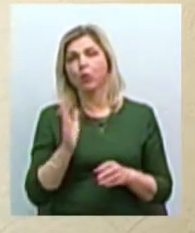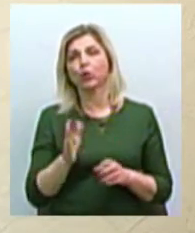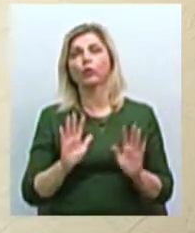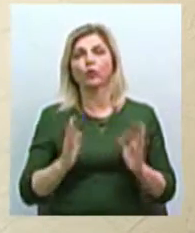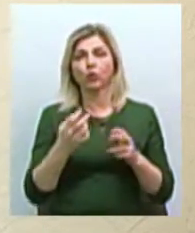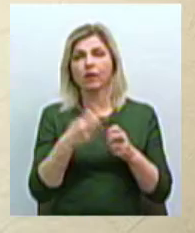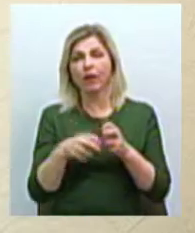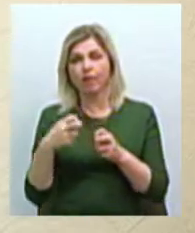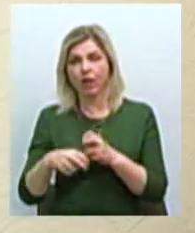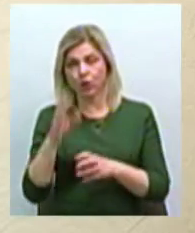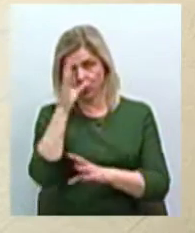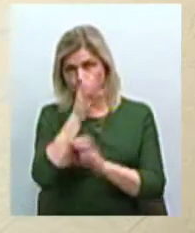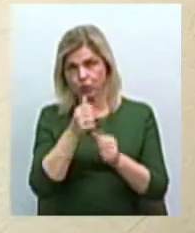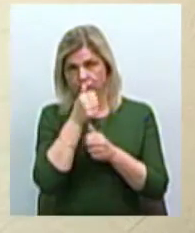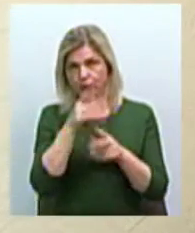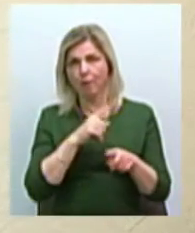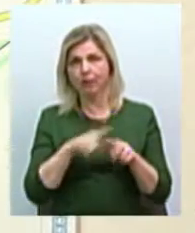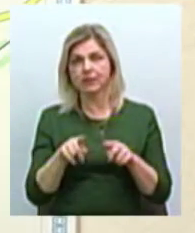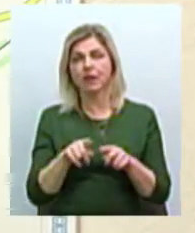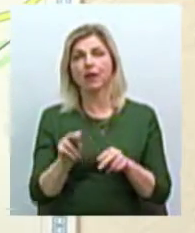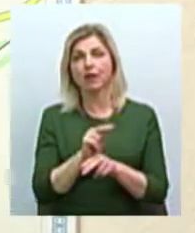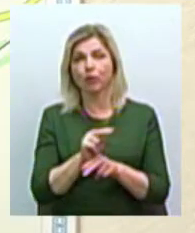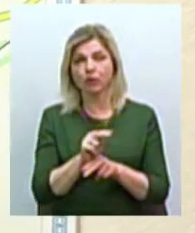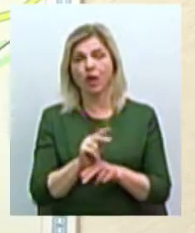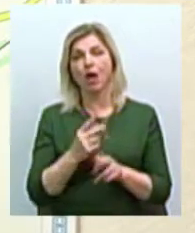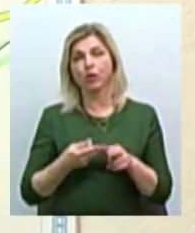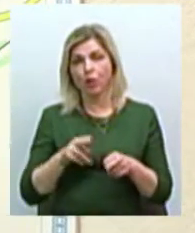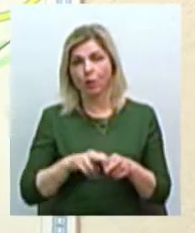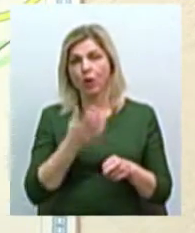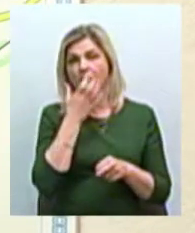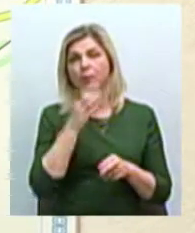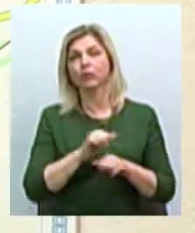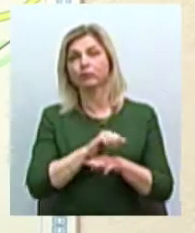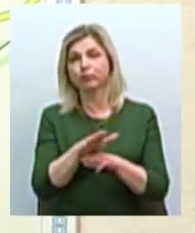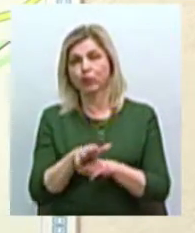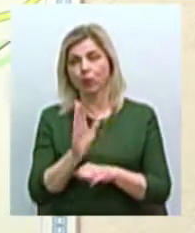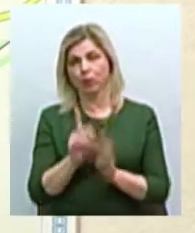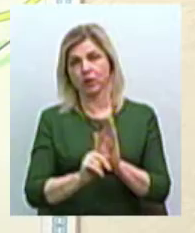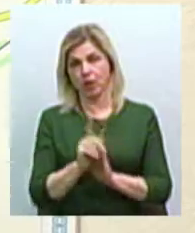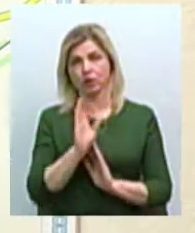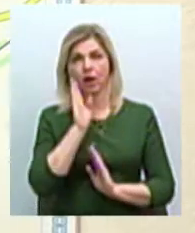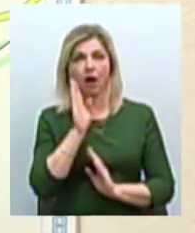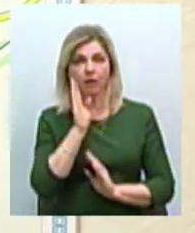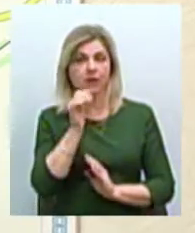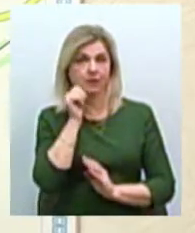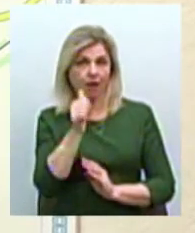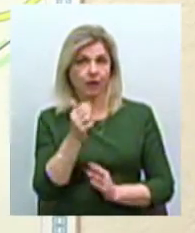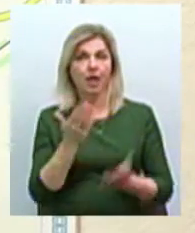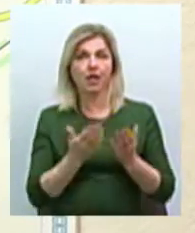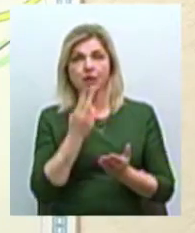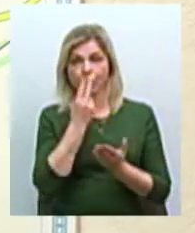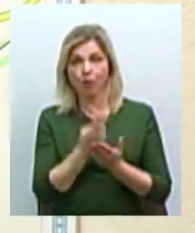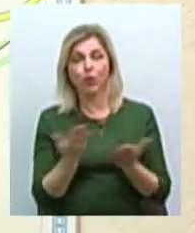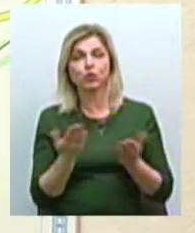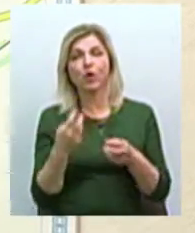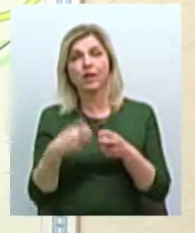ми поночі їх не зможемо швидко ліквідувати. Тому теплопостачання буде відбуватися саме зранку, завтра, і ми, якщо побачимо якісь